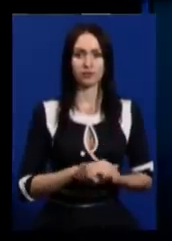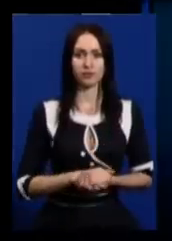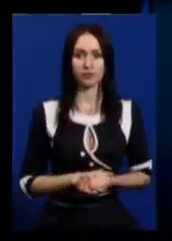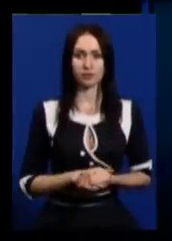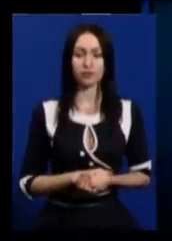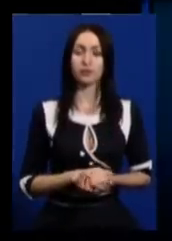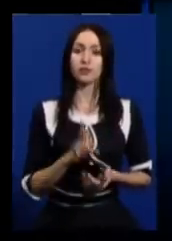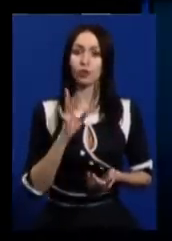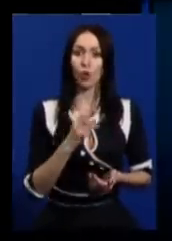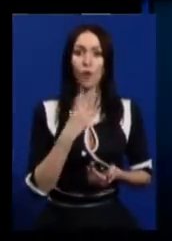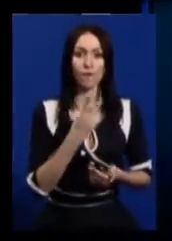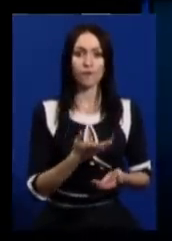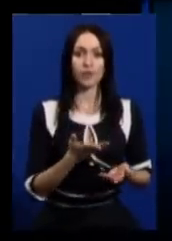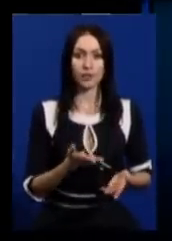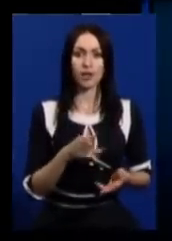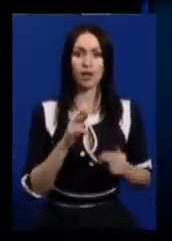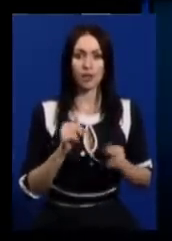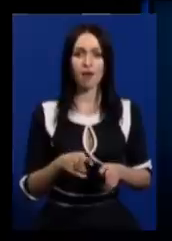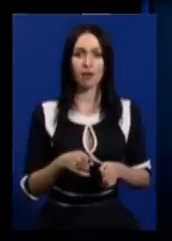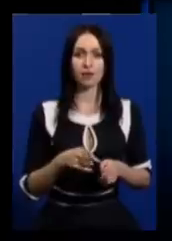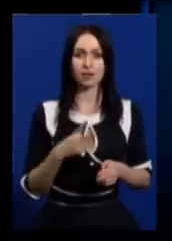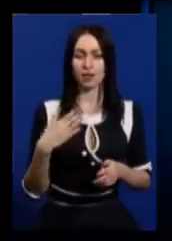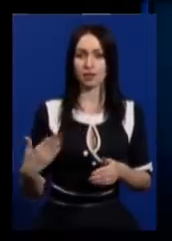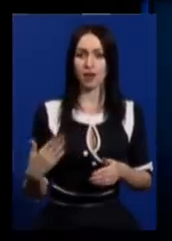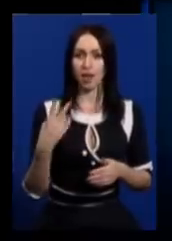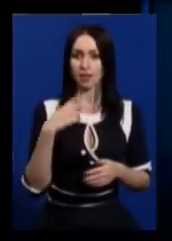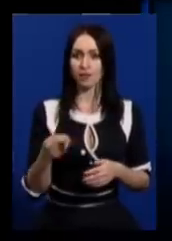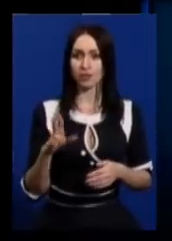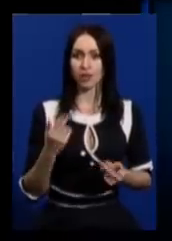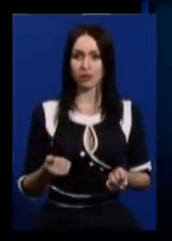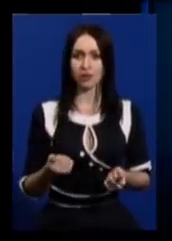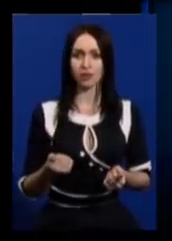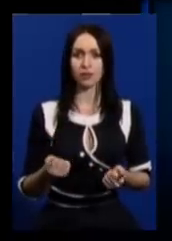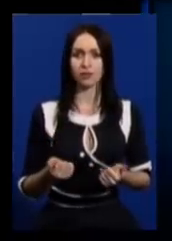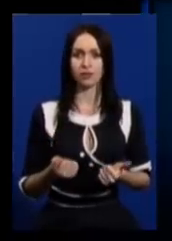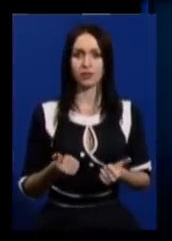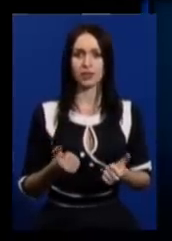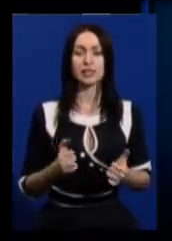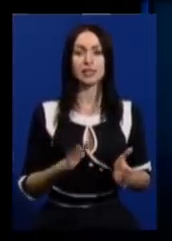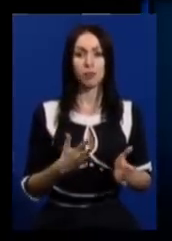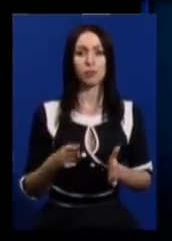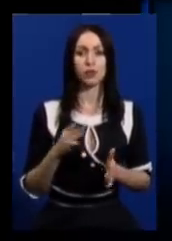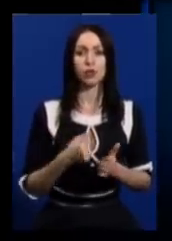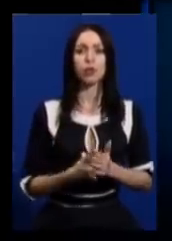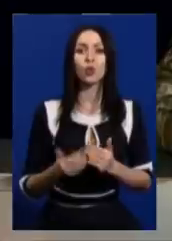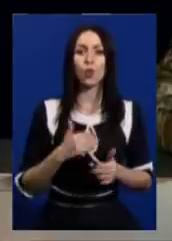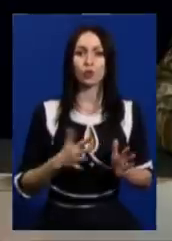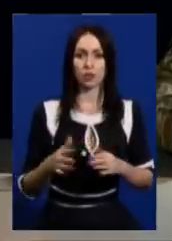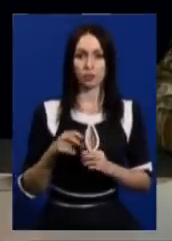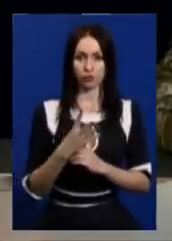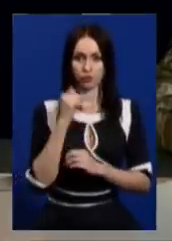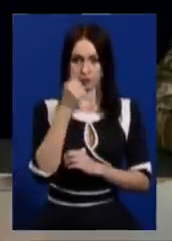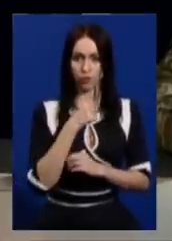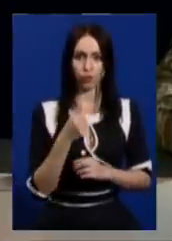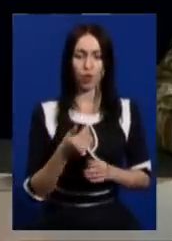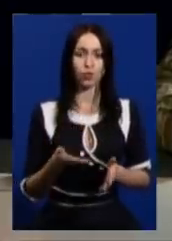Ну, видя, як со стороны взгляд ще, да, событий, до событий 2014 года, ну,